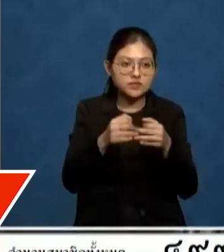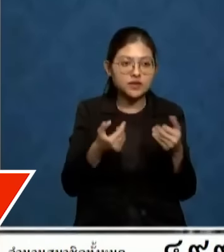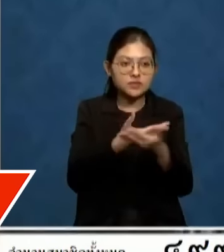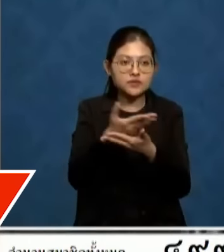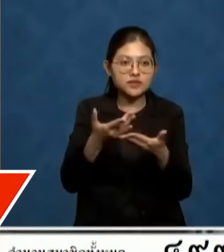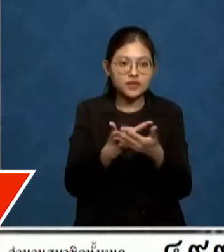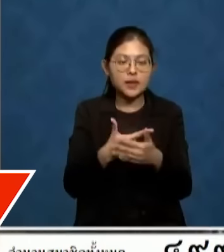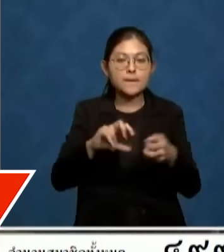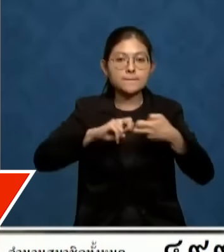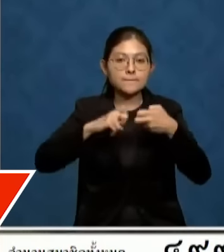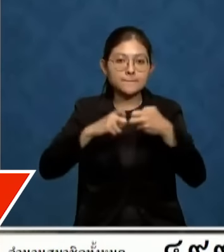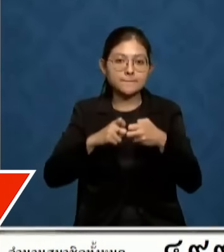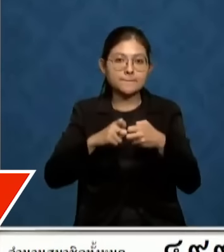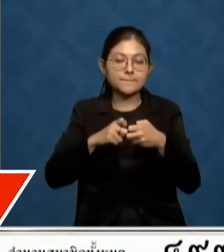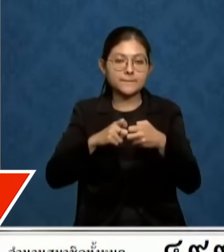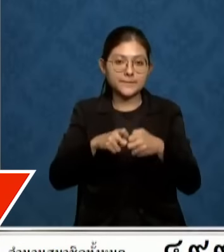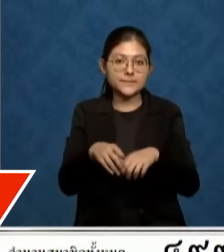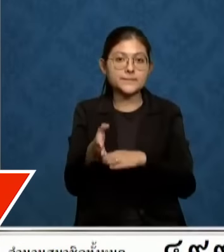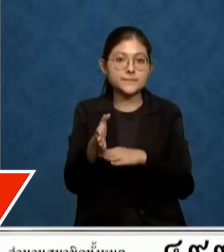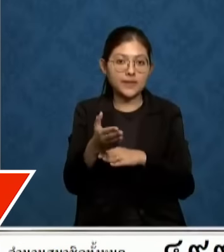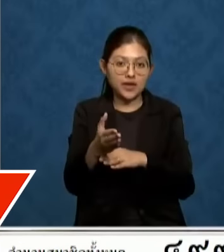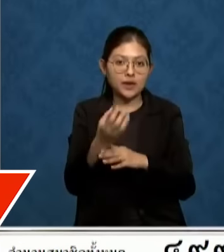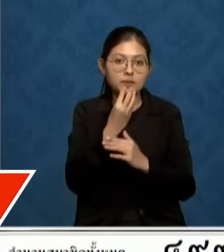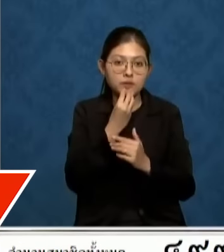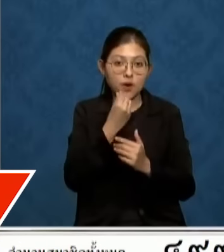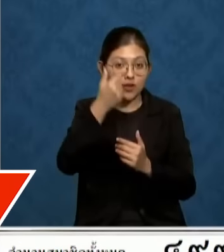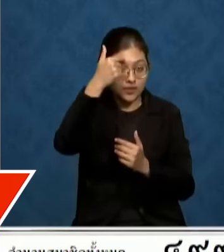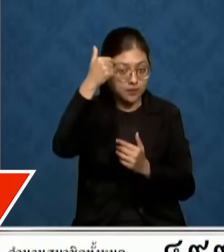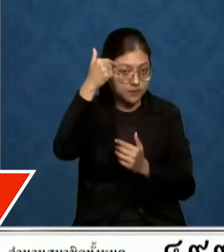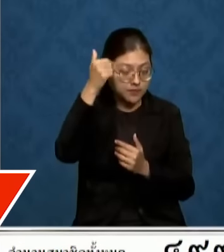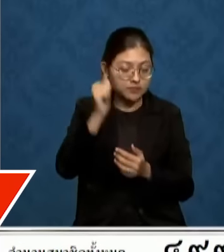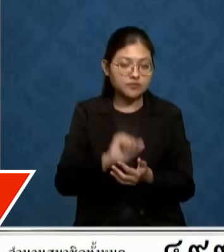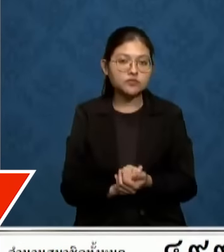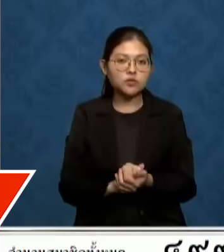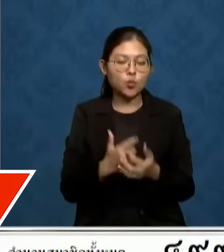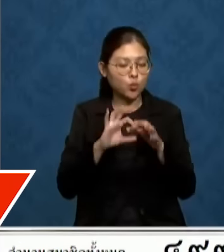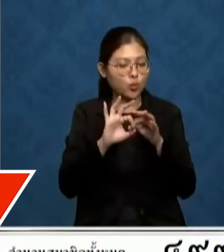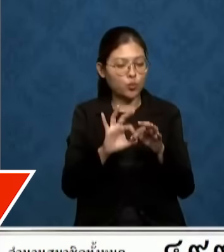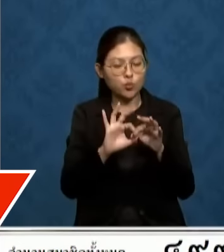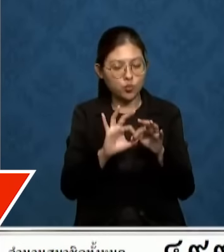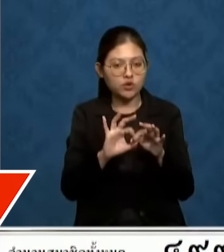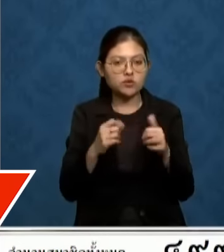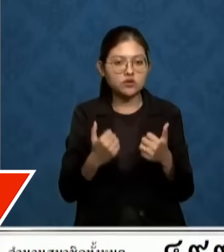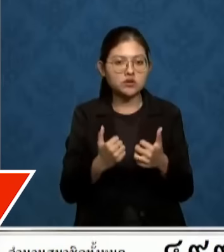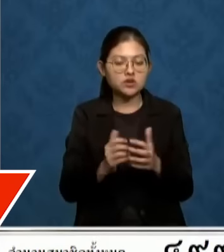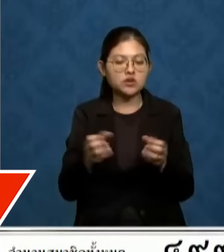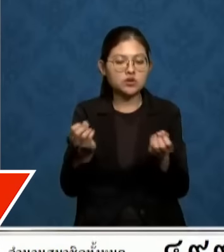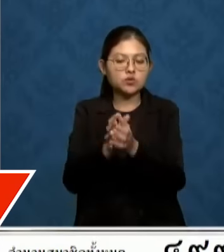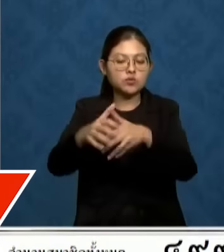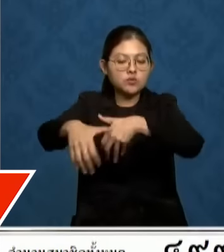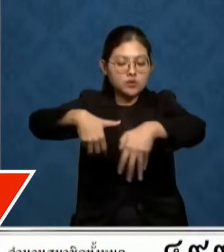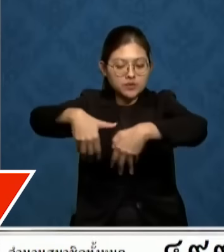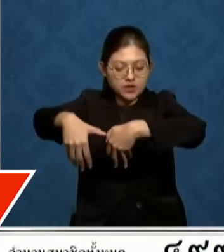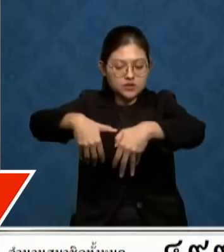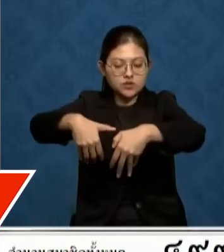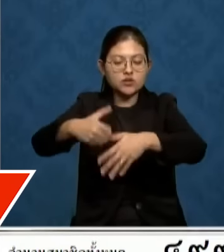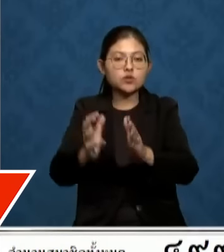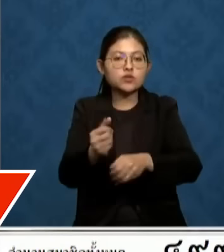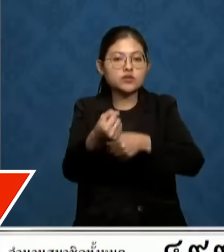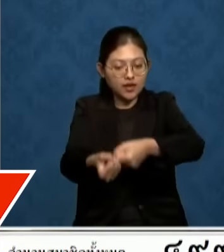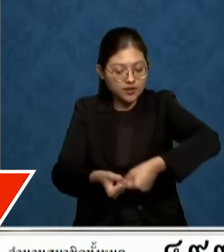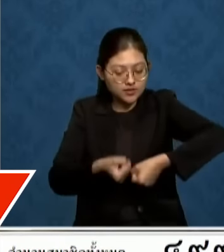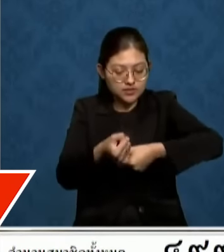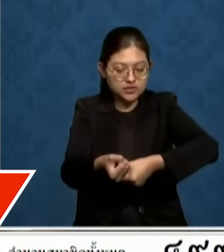ปลาหมอคางดำระบาดด้วยความเป็นห่วงใยอย่างยิ่งนะครับสำหรับพ่อแม่พี่น้องประชาชนชาวเกษตรท่าน